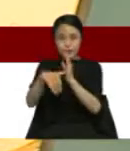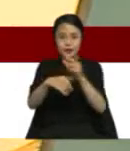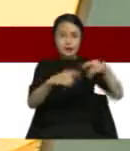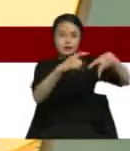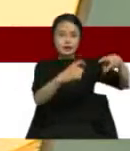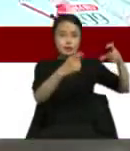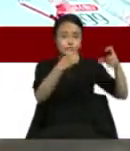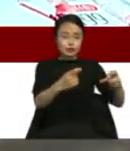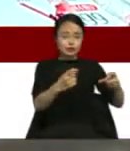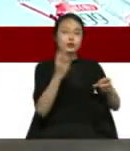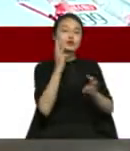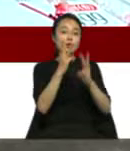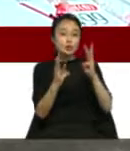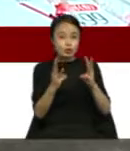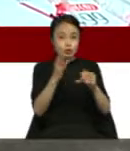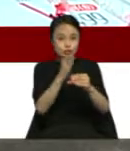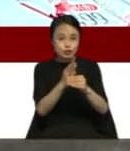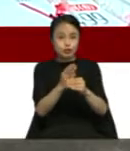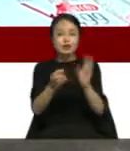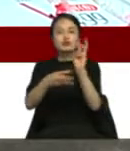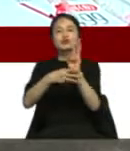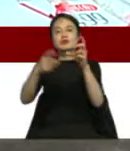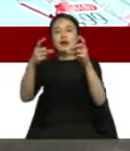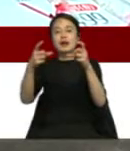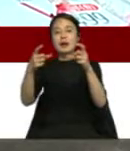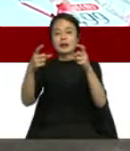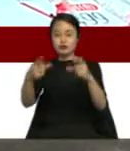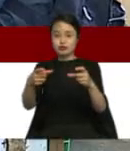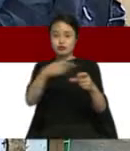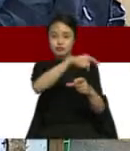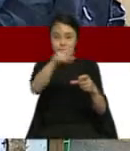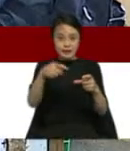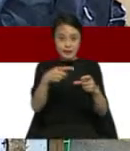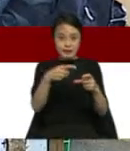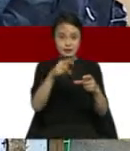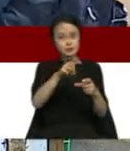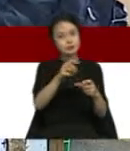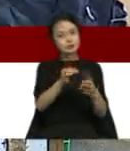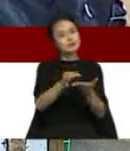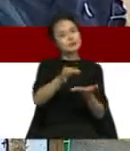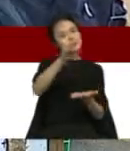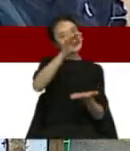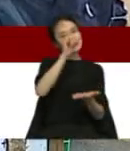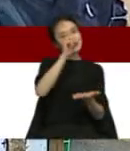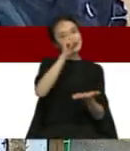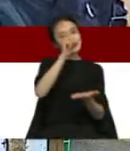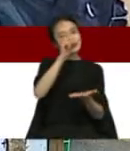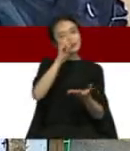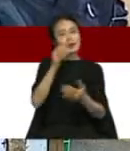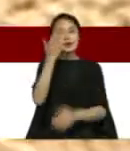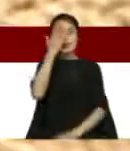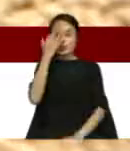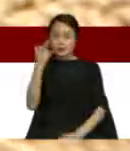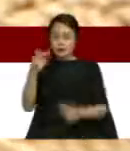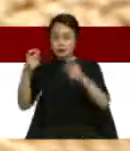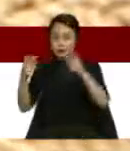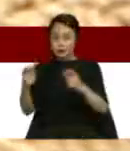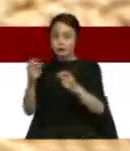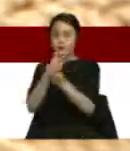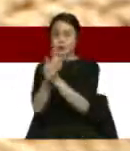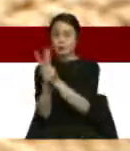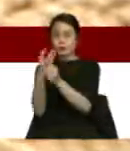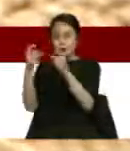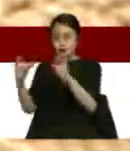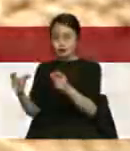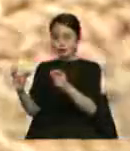중랑구가 평균 21만 원대로 높았습니다. 반면 용산구와 동작구, 동대문구는 평균 16만 원대로 낮은